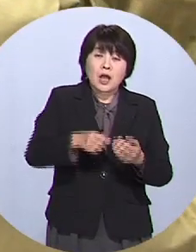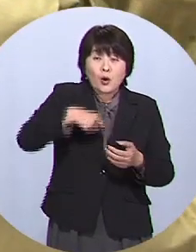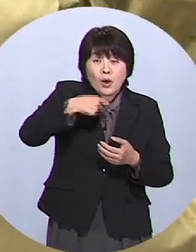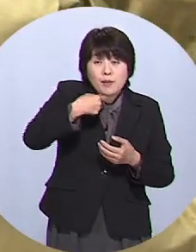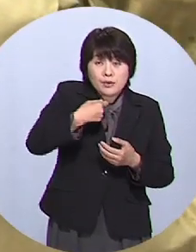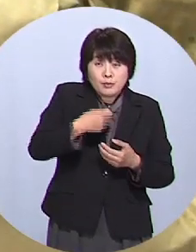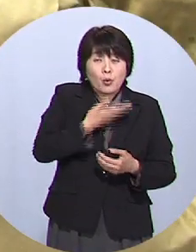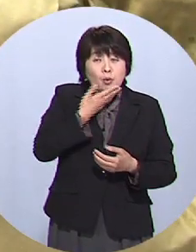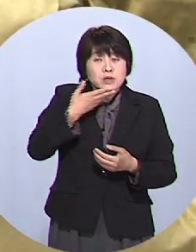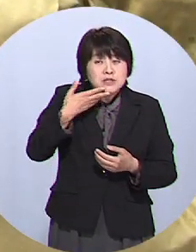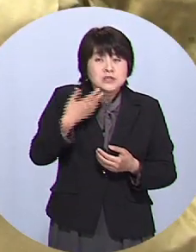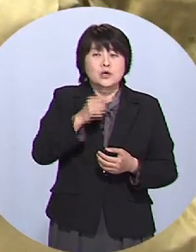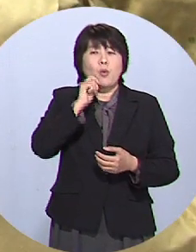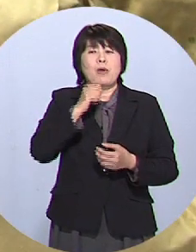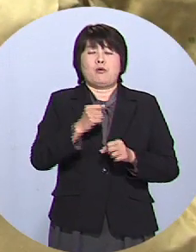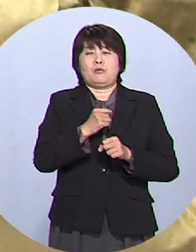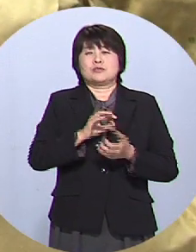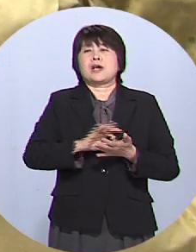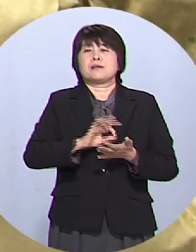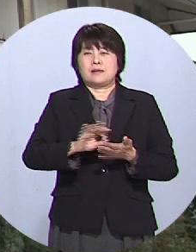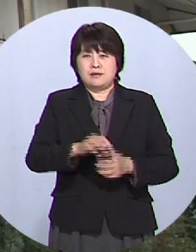お米を使っています。